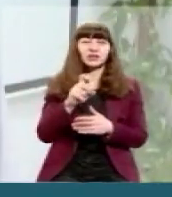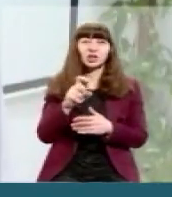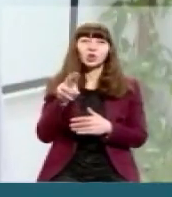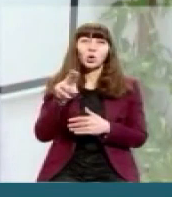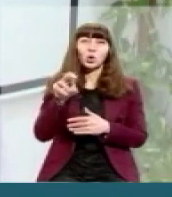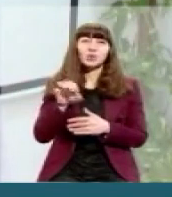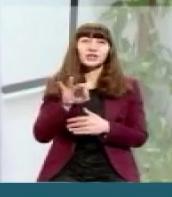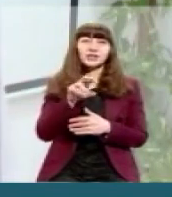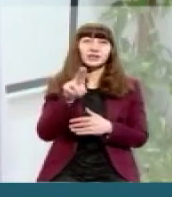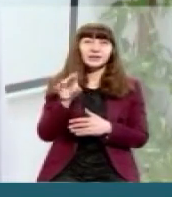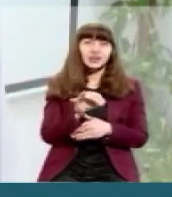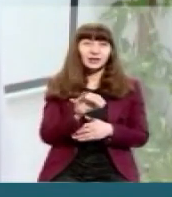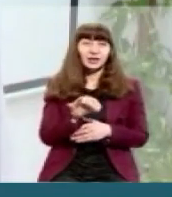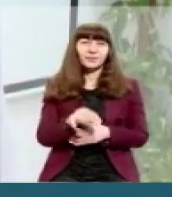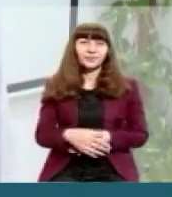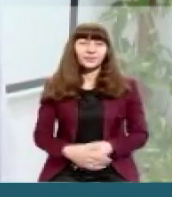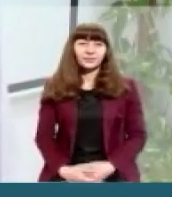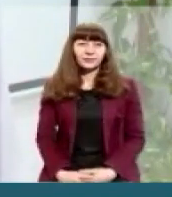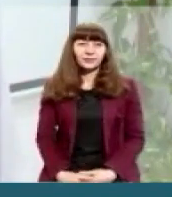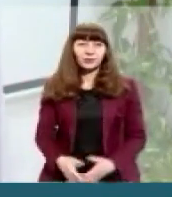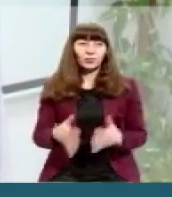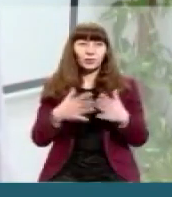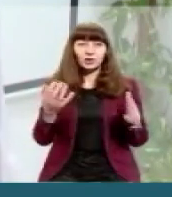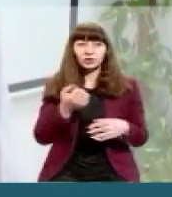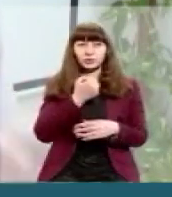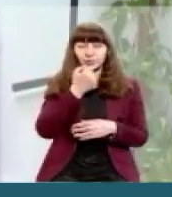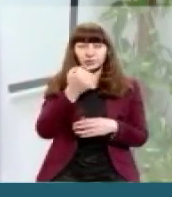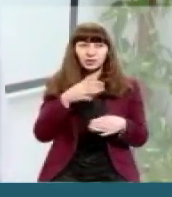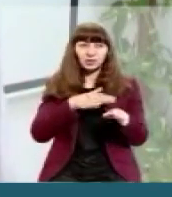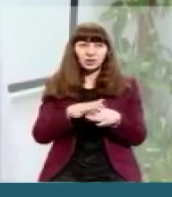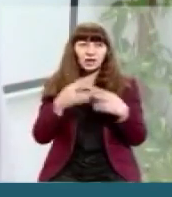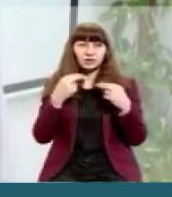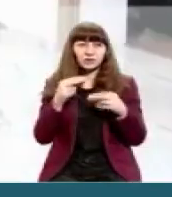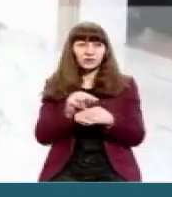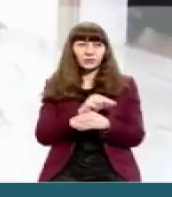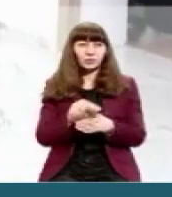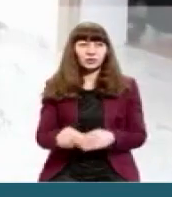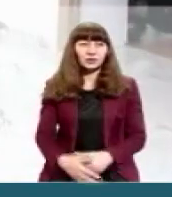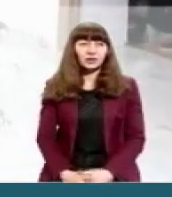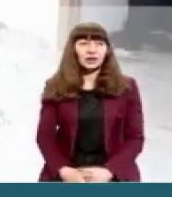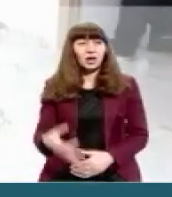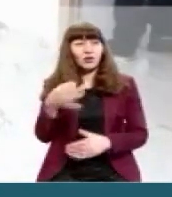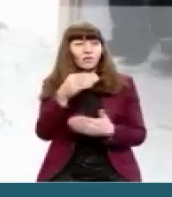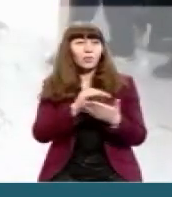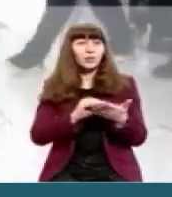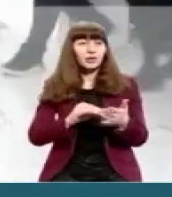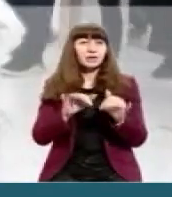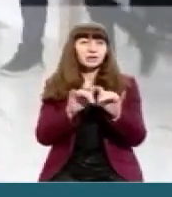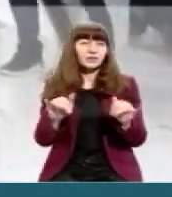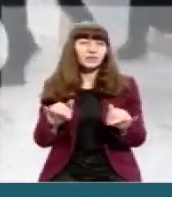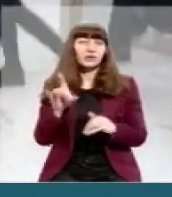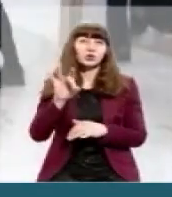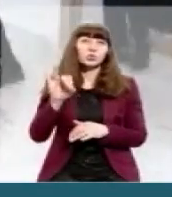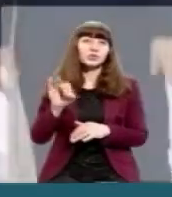Ну, хочется сказать большое спасибо за такой капитальный, качественный ремонт. Также в области продолжается развитие